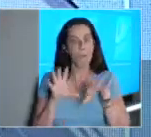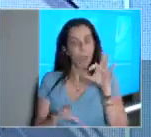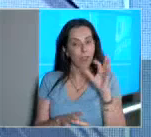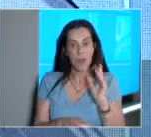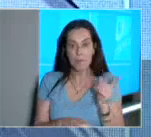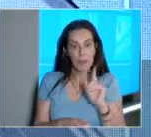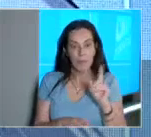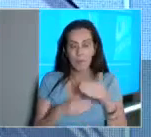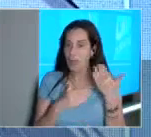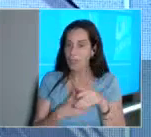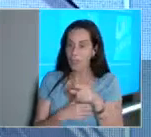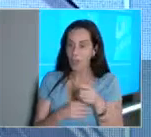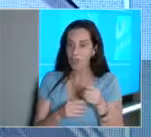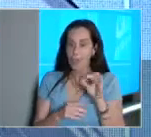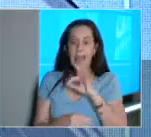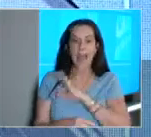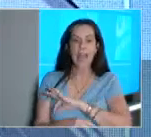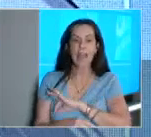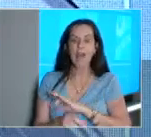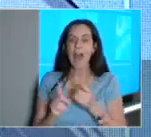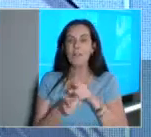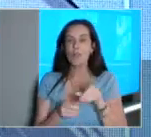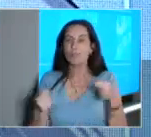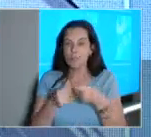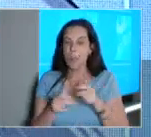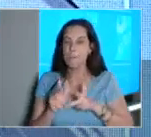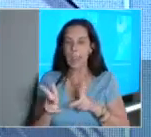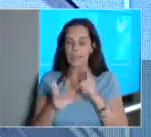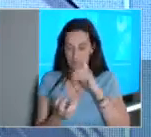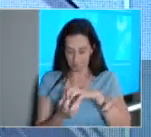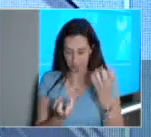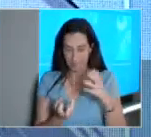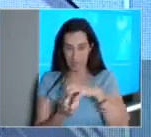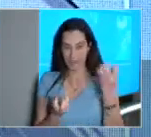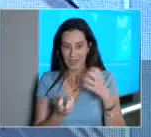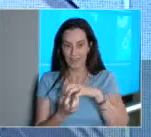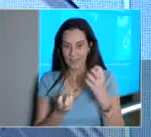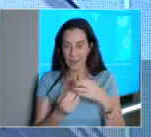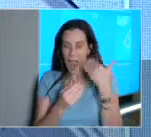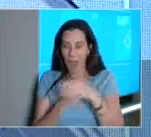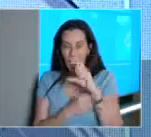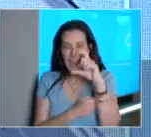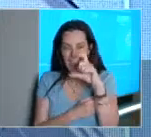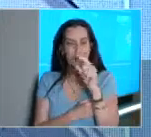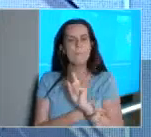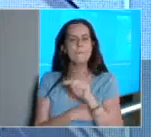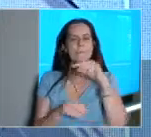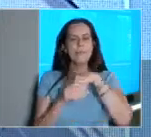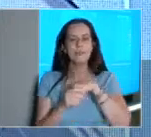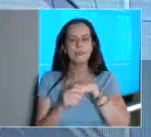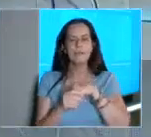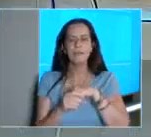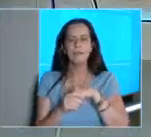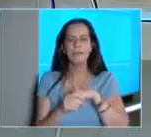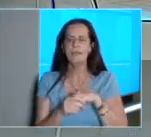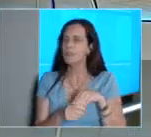לא פחות ולא יותר, שימו לב, הפכו את ליברמן לאיש מרץ, כי כשפותחים את הבבושקה האחרונה והקטנה, מוצאים